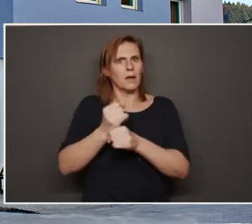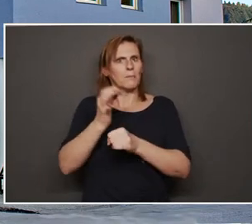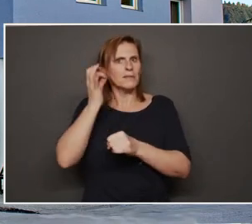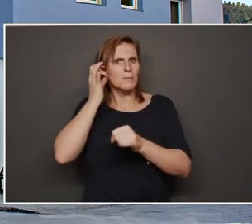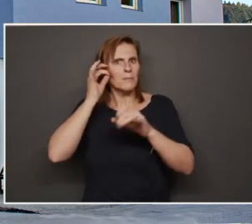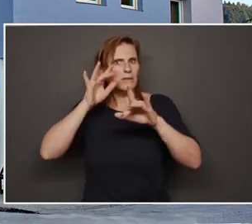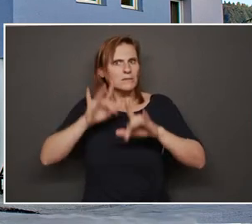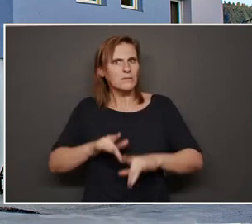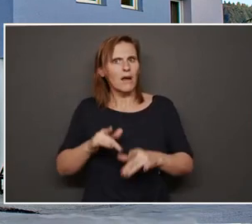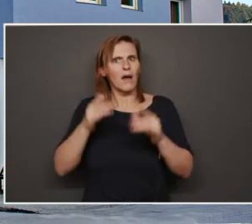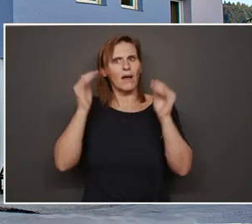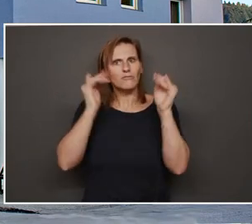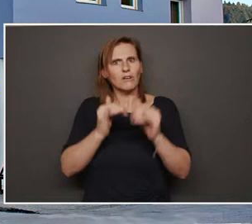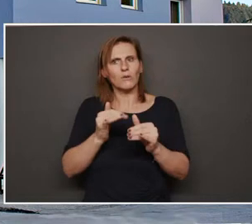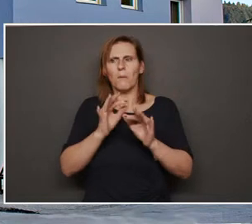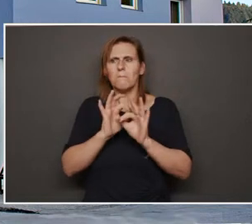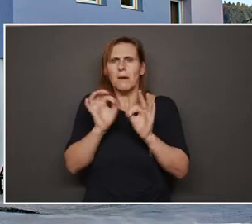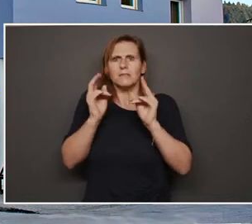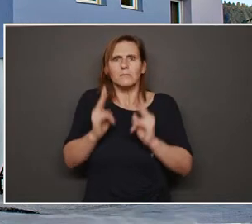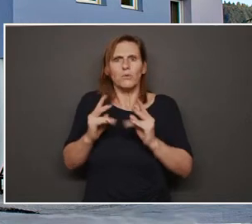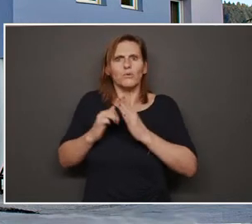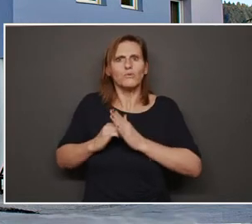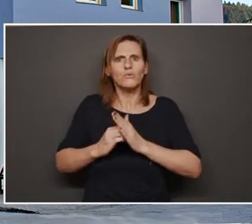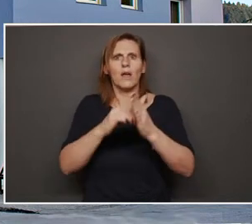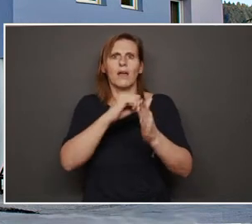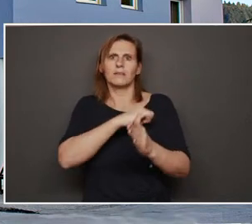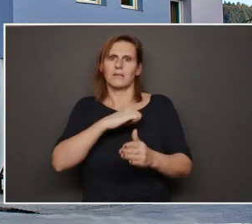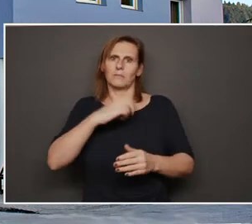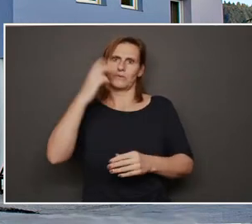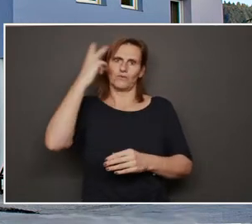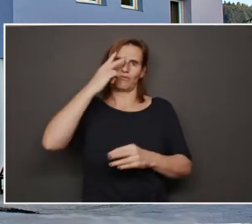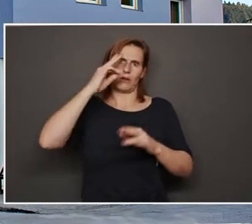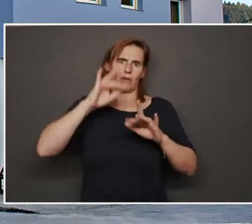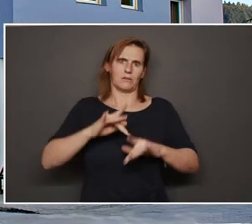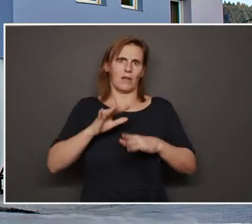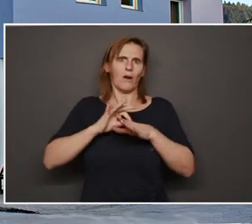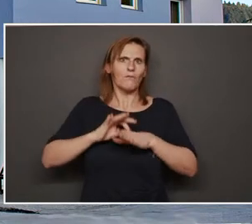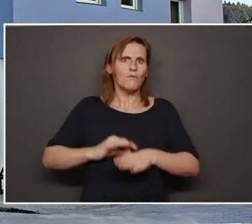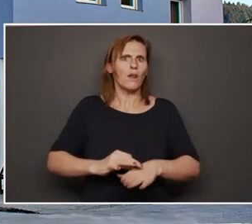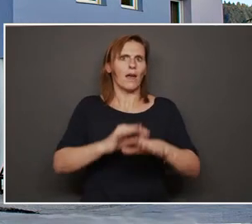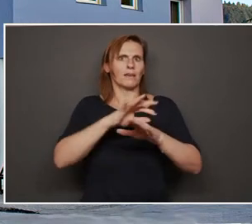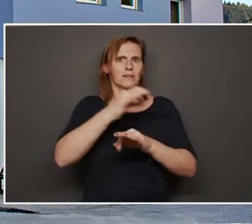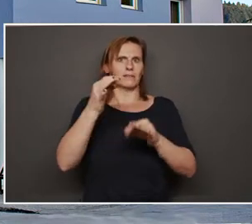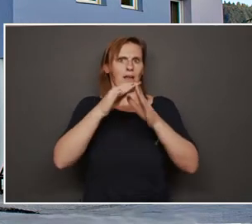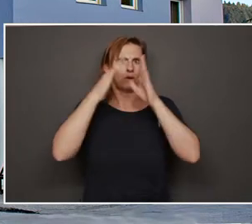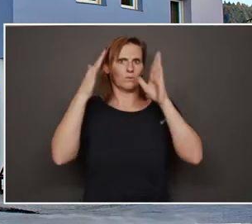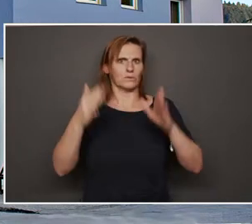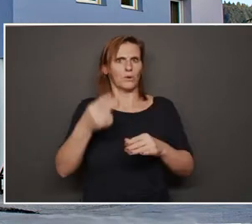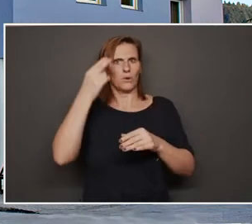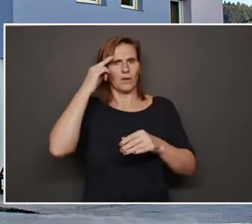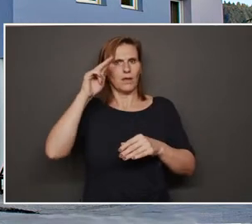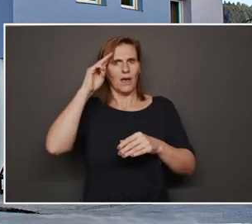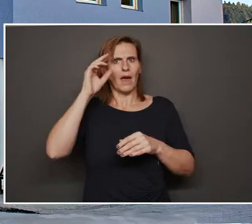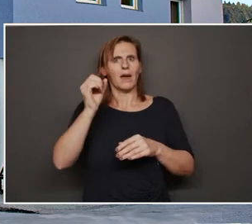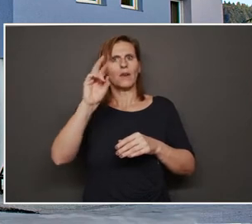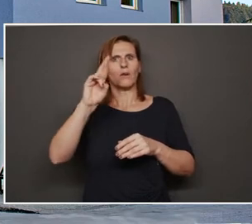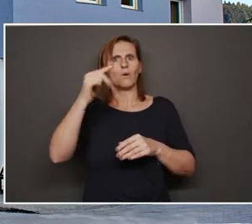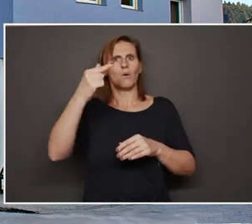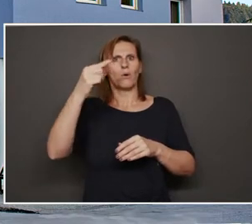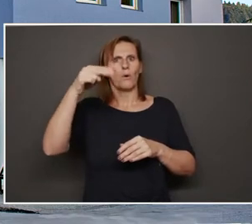Einschränkung bestmöglich zu unterstützen, sind eine Selbstverständlichkeit für den Leiter des Tagungshauses, Herrn Herwig Ortner.